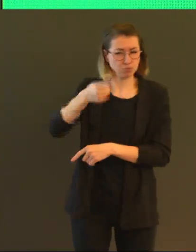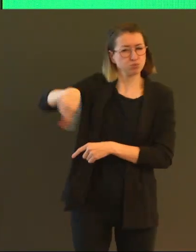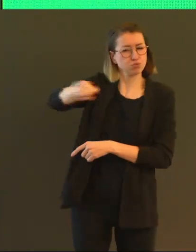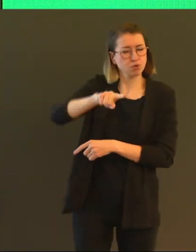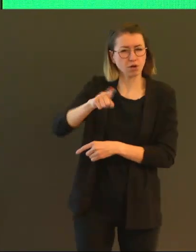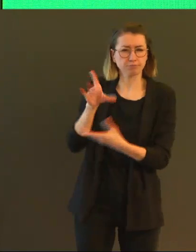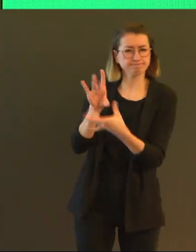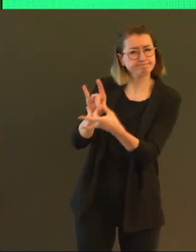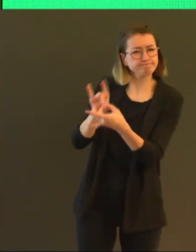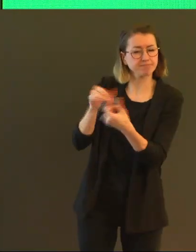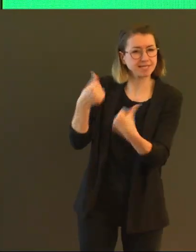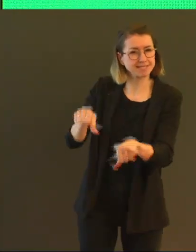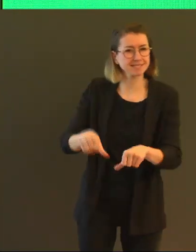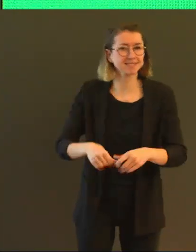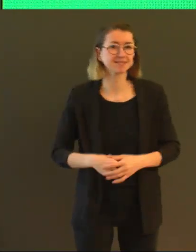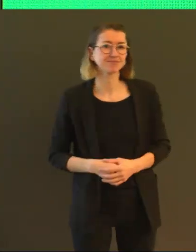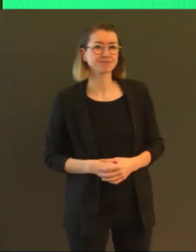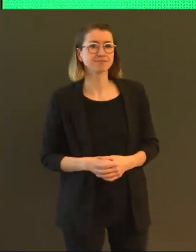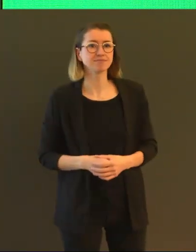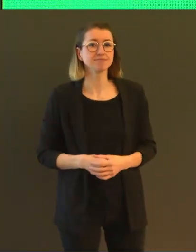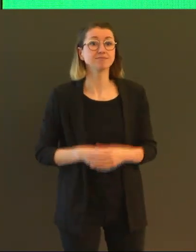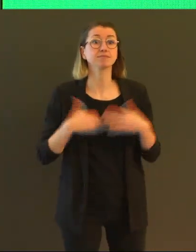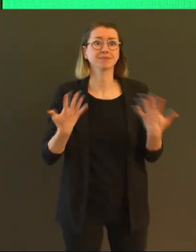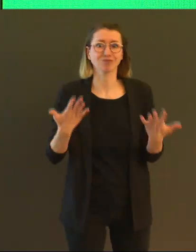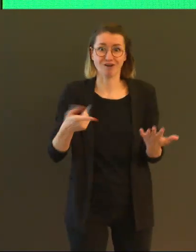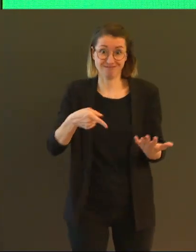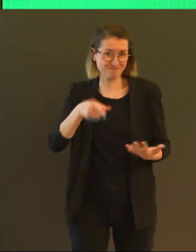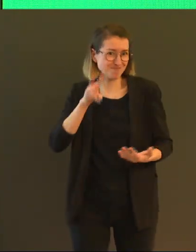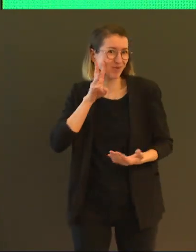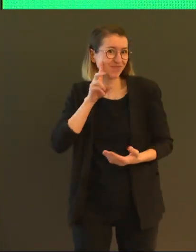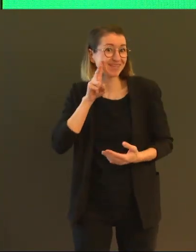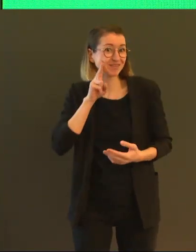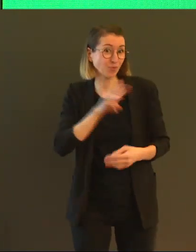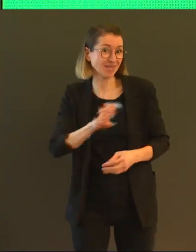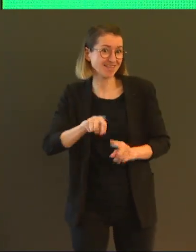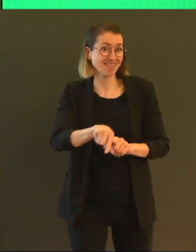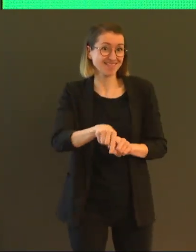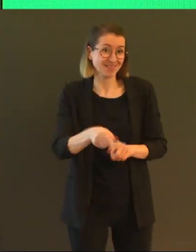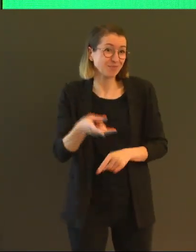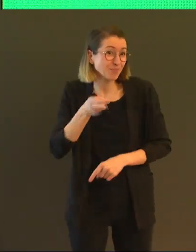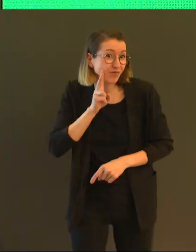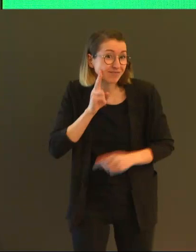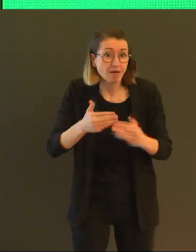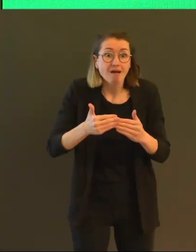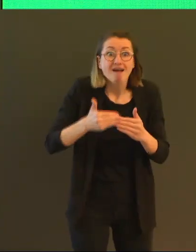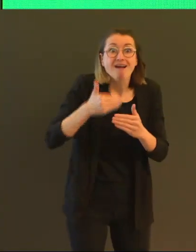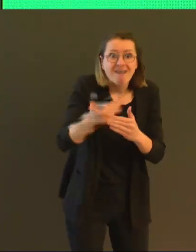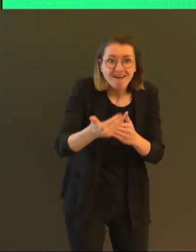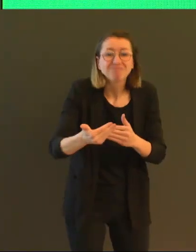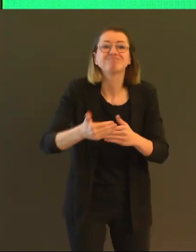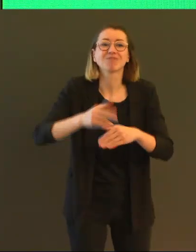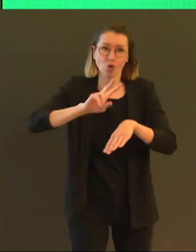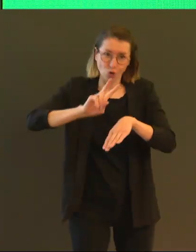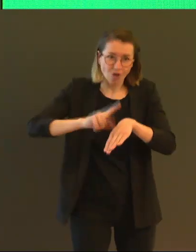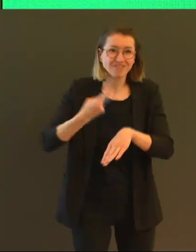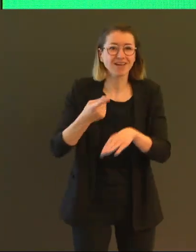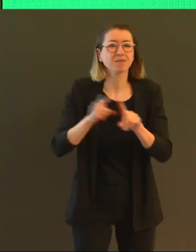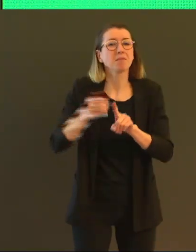Profitez de ce week-end et si dans les prochains jours vous allez refixer des rendez-vous avec cette bulle